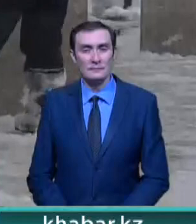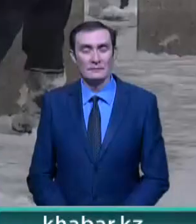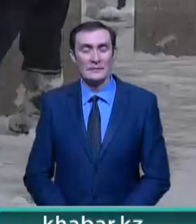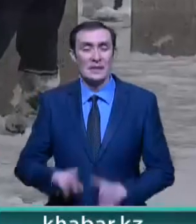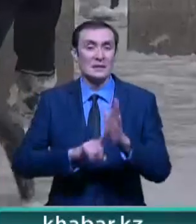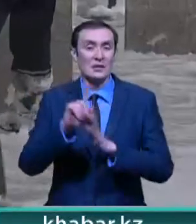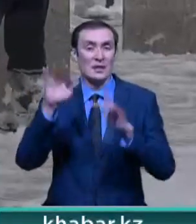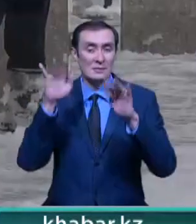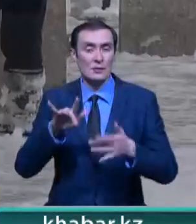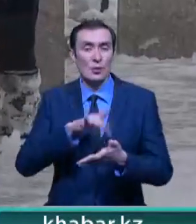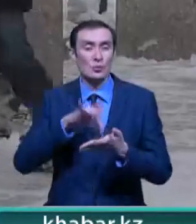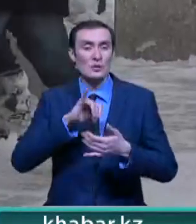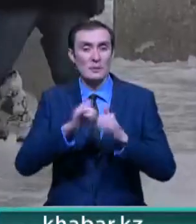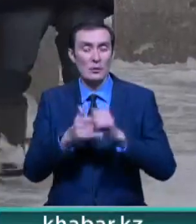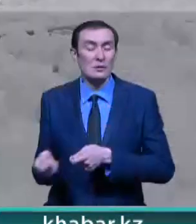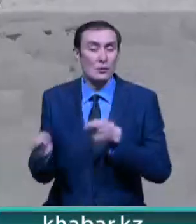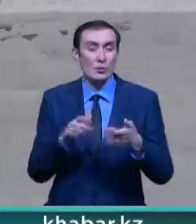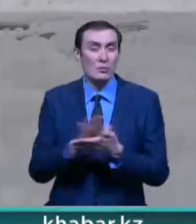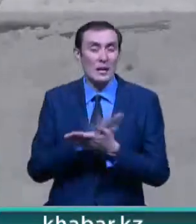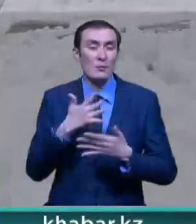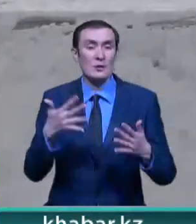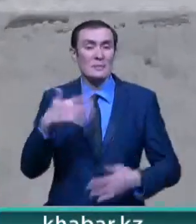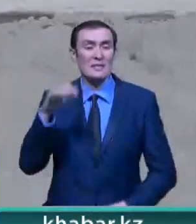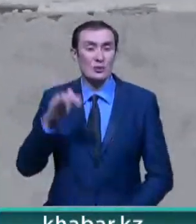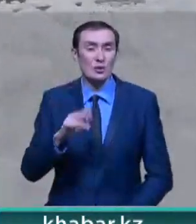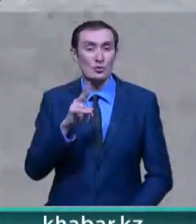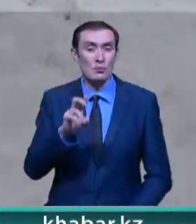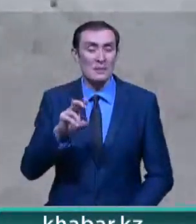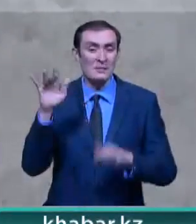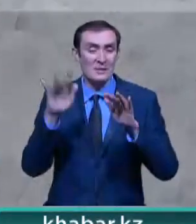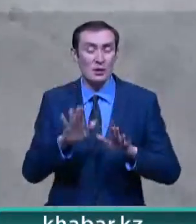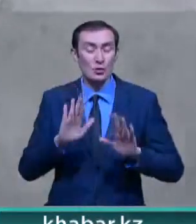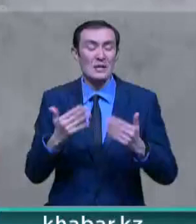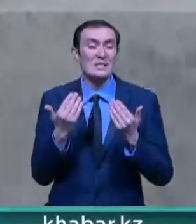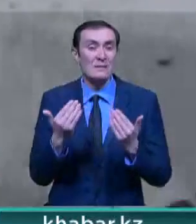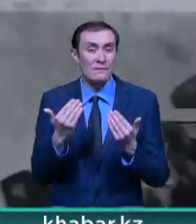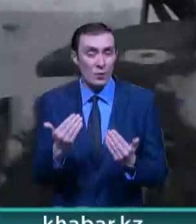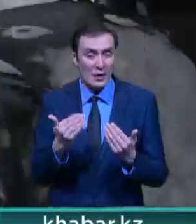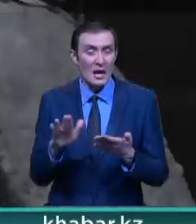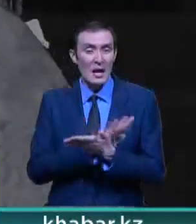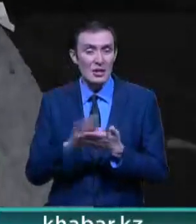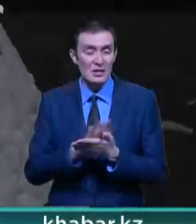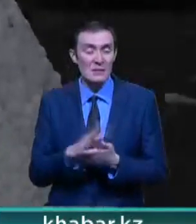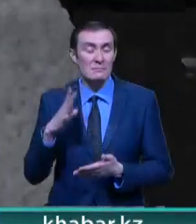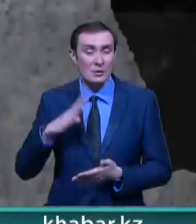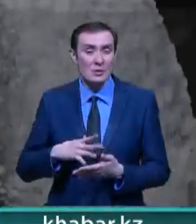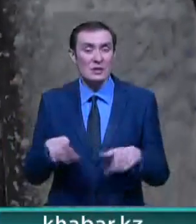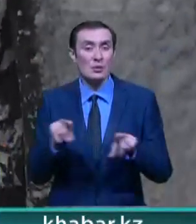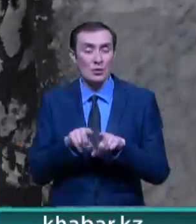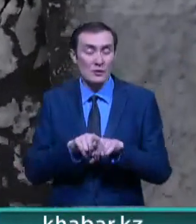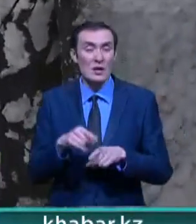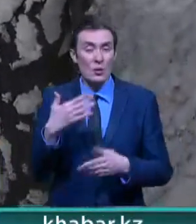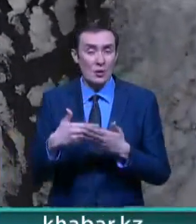С начала зимы из Усть-Каменогорска вывезли больше 50 тысяч кубометров снега. И только сегодня очистить придется схожие